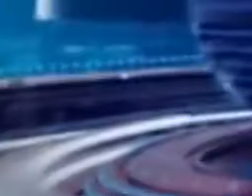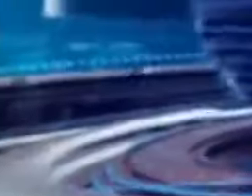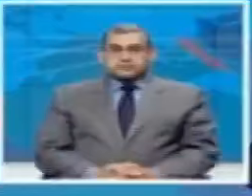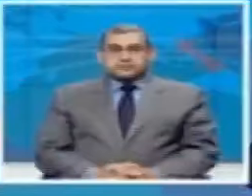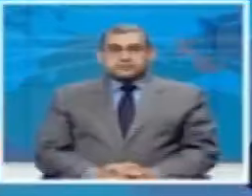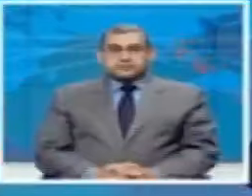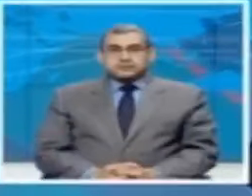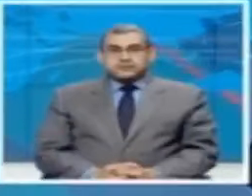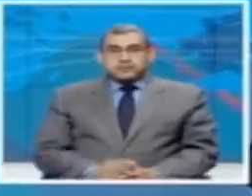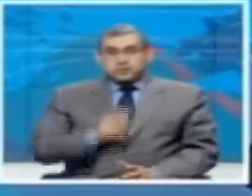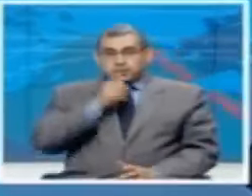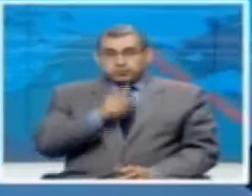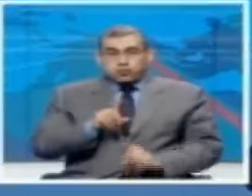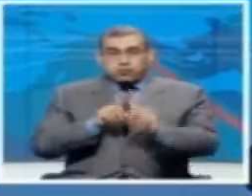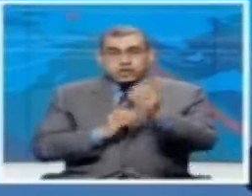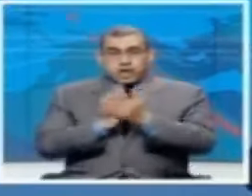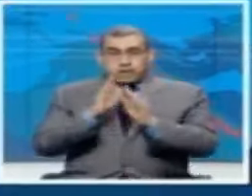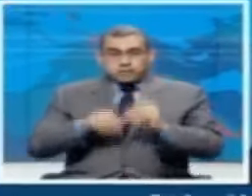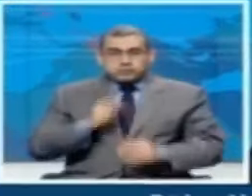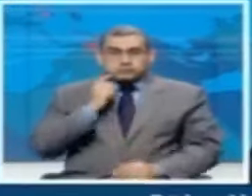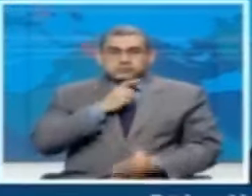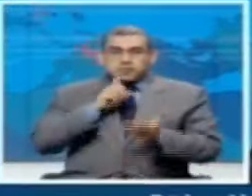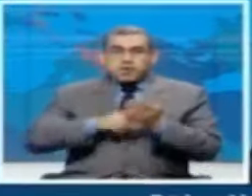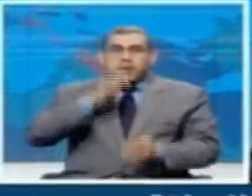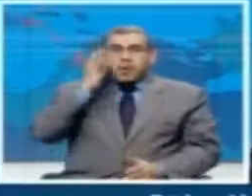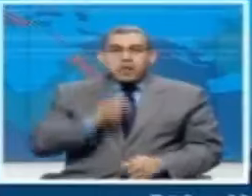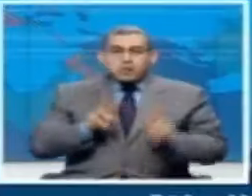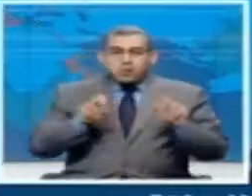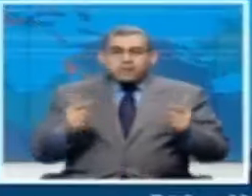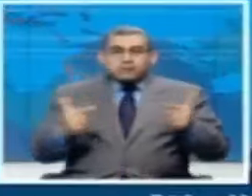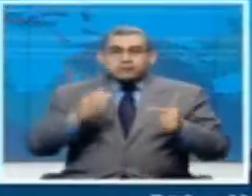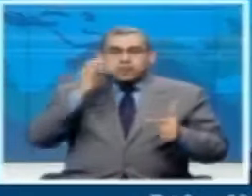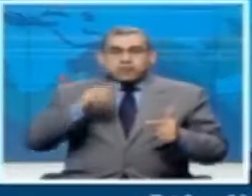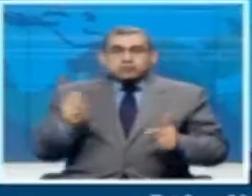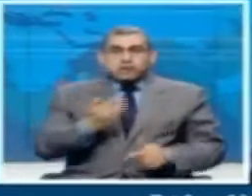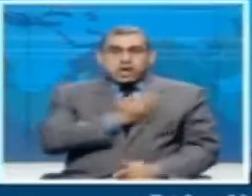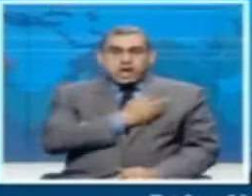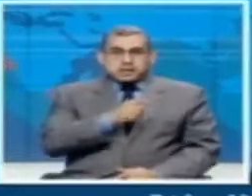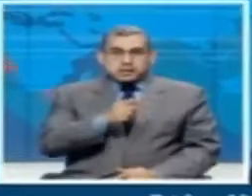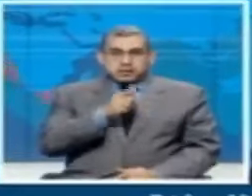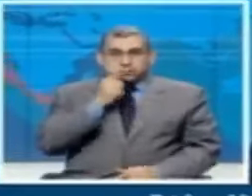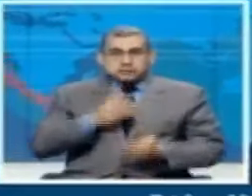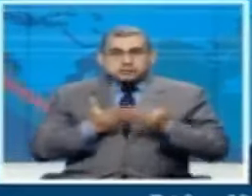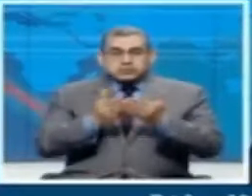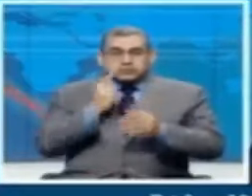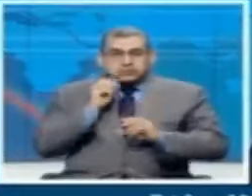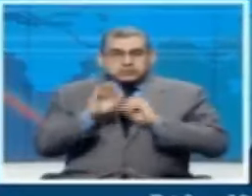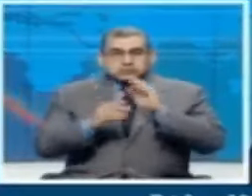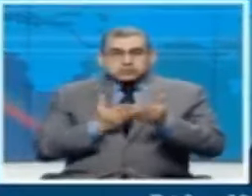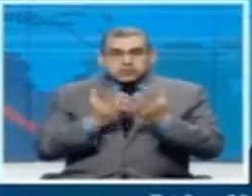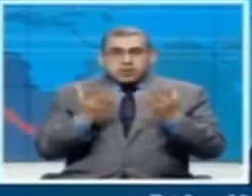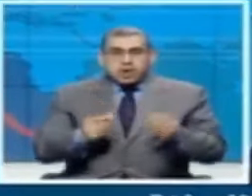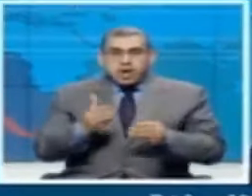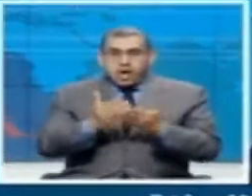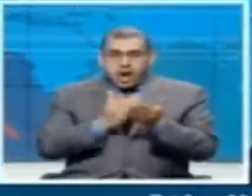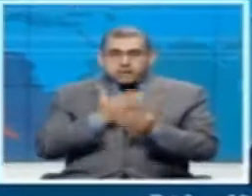المصري اكد وزير الخارجيه سامح شكري حتميه تحقيق الوقف الفوري لاطلاق النار في قطاع غزه وانفاذ التهدئه